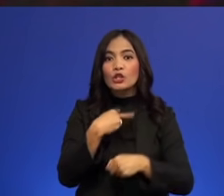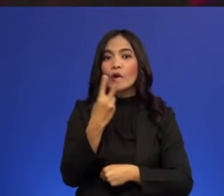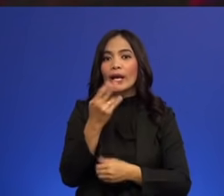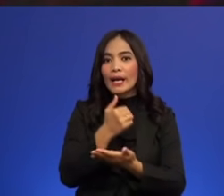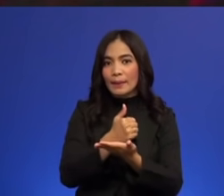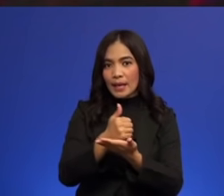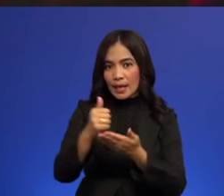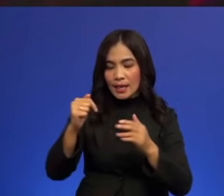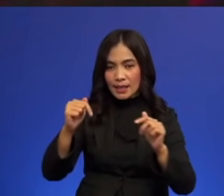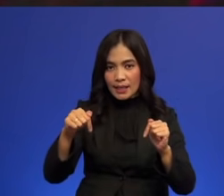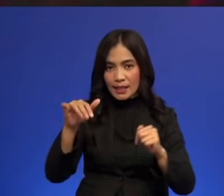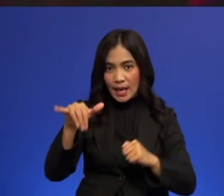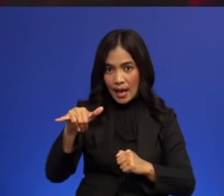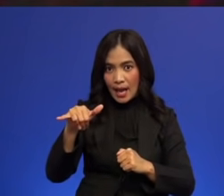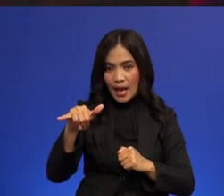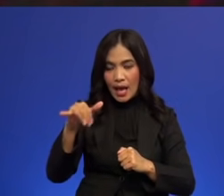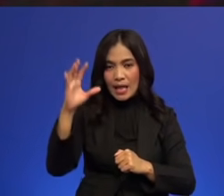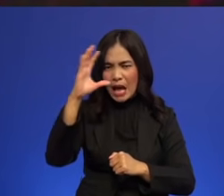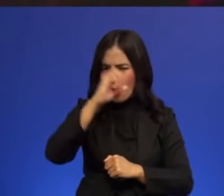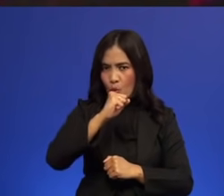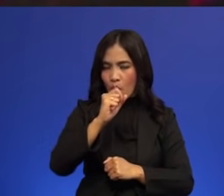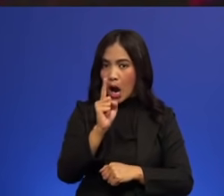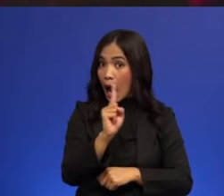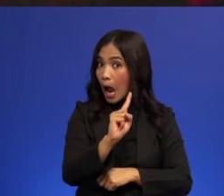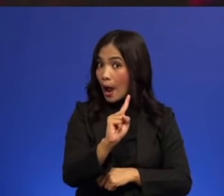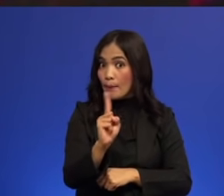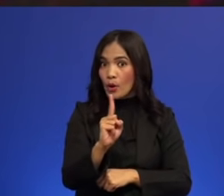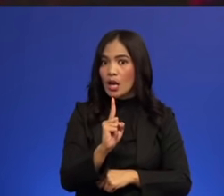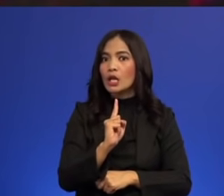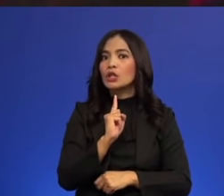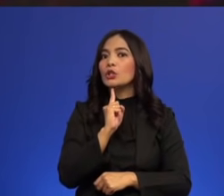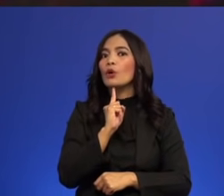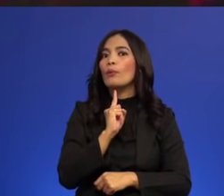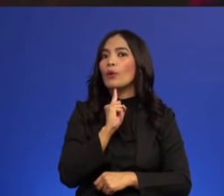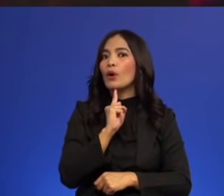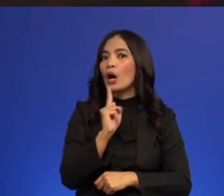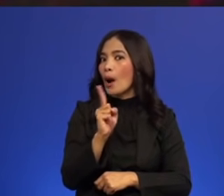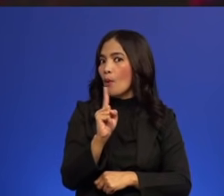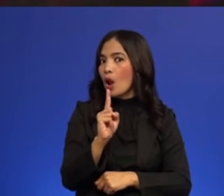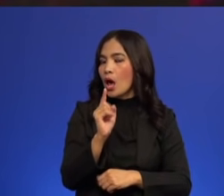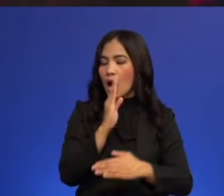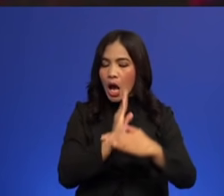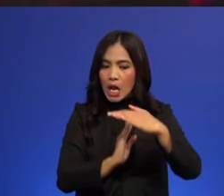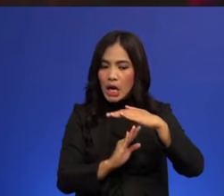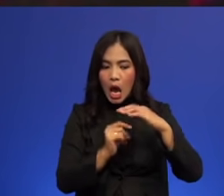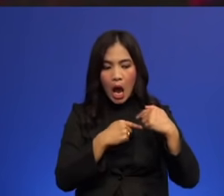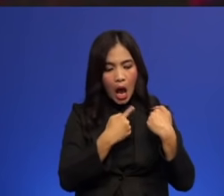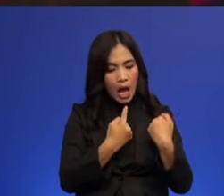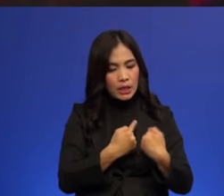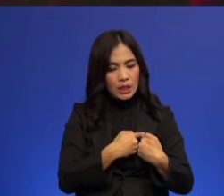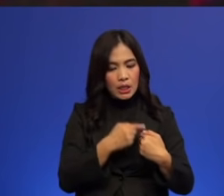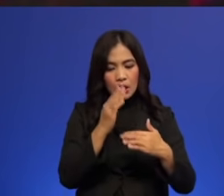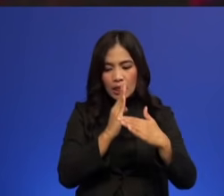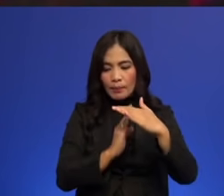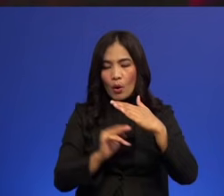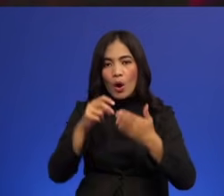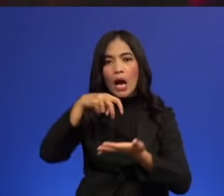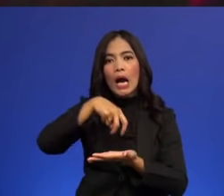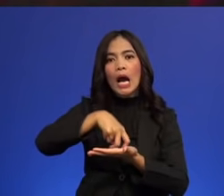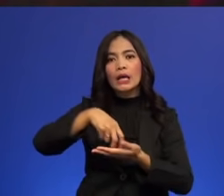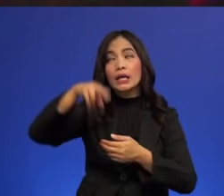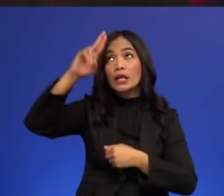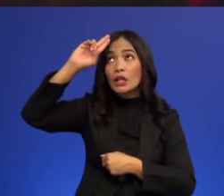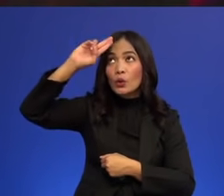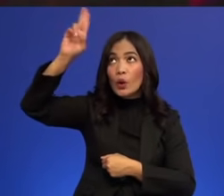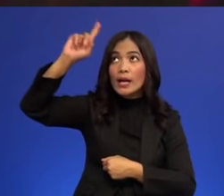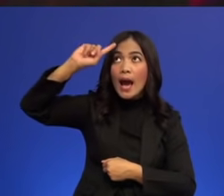Ya, jangan sombong, saudara. Rendahkan hati dan dirimu di bawah kaki Tuhan